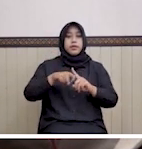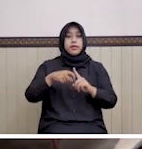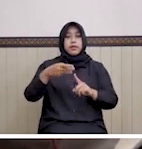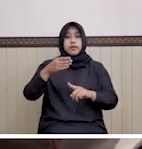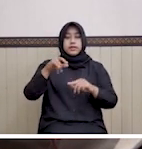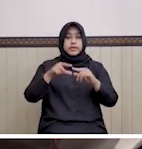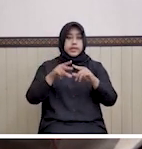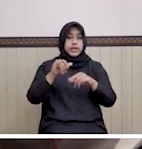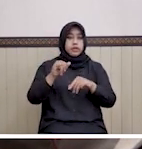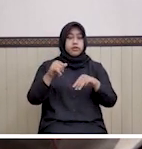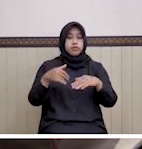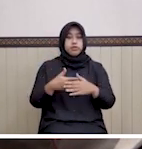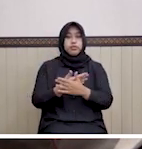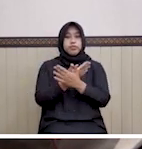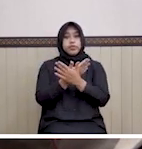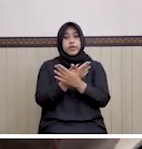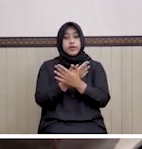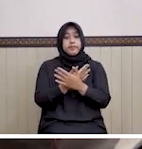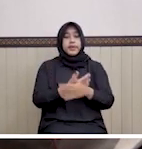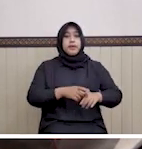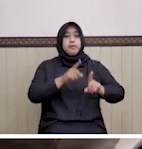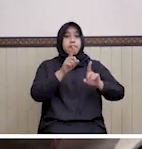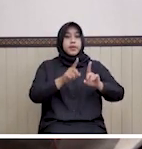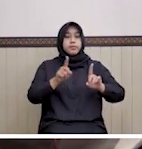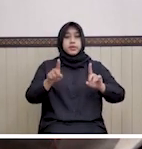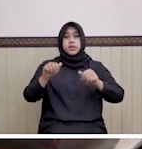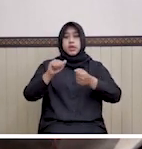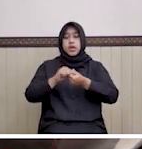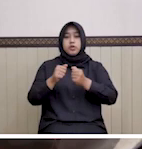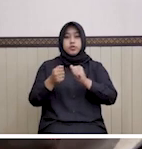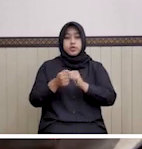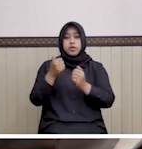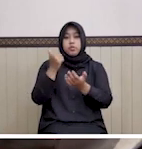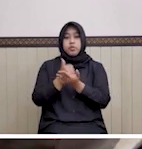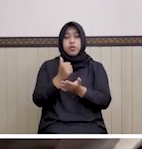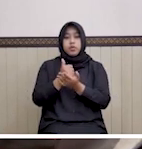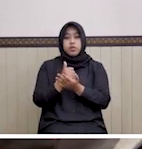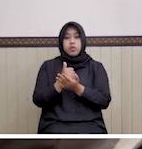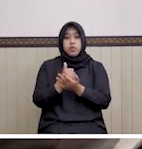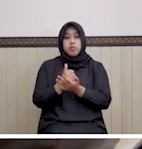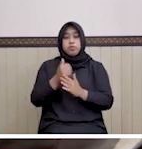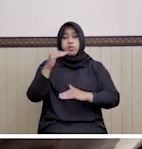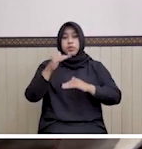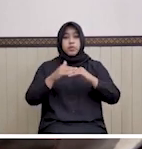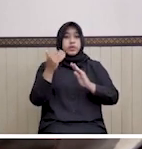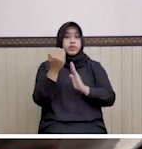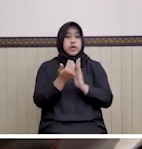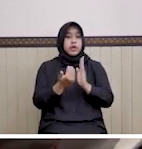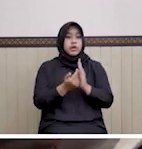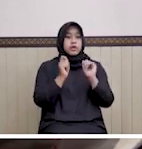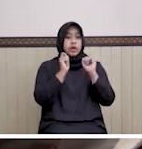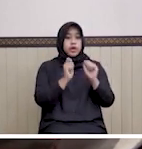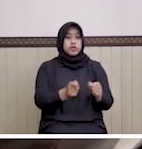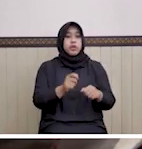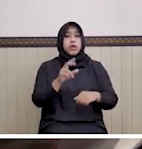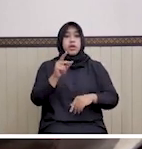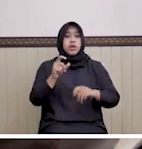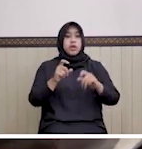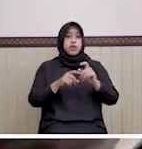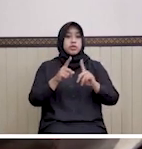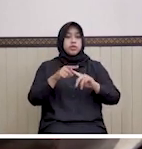Gunungkidul setiap perkara-perkara yang memang memenuhi syarat untuk dia juga restitusi